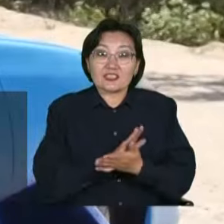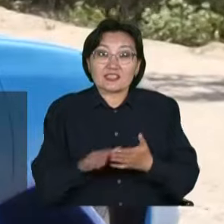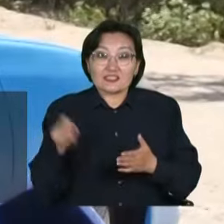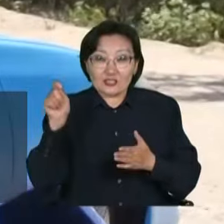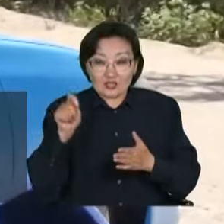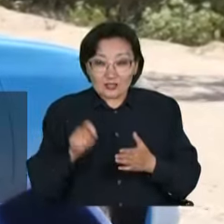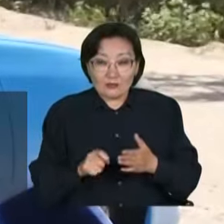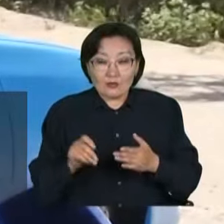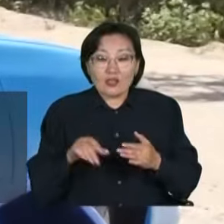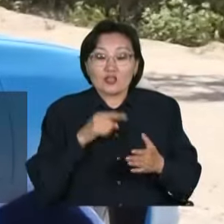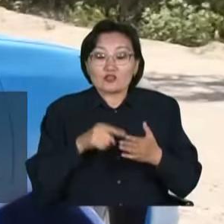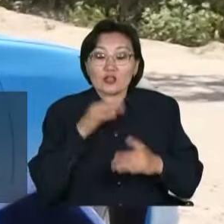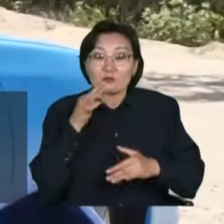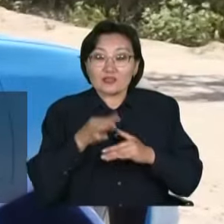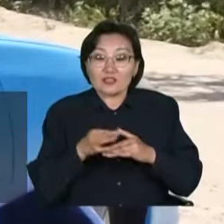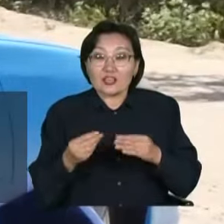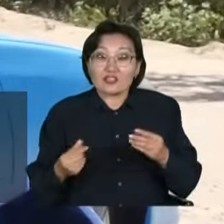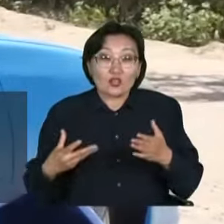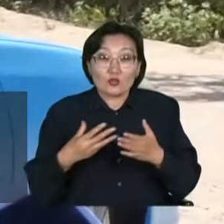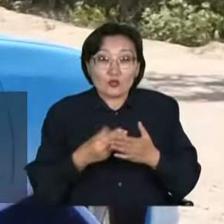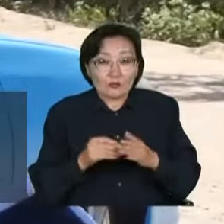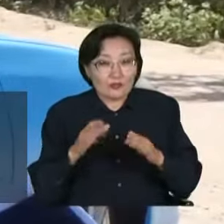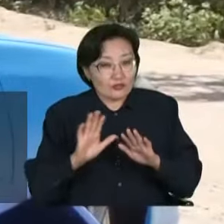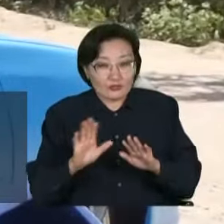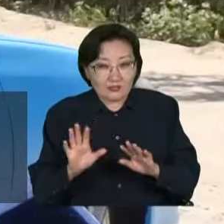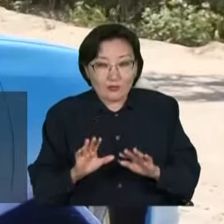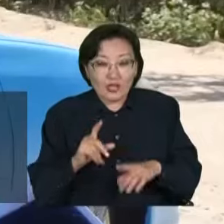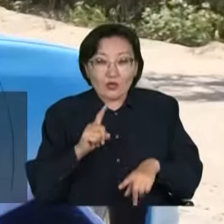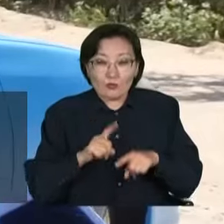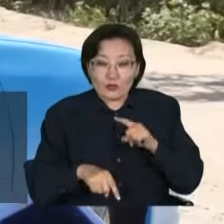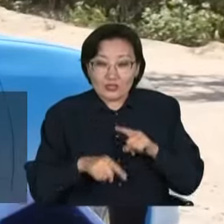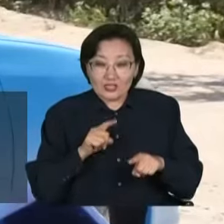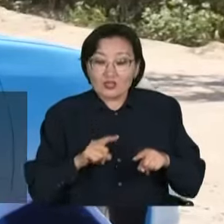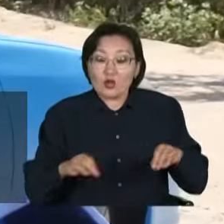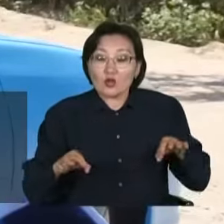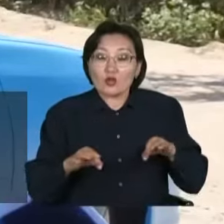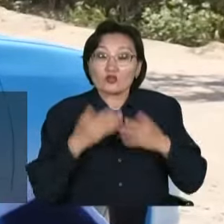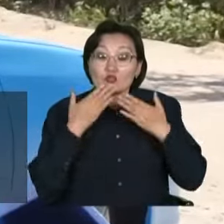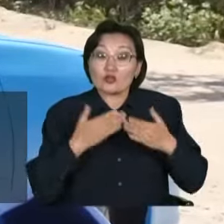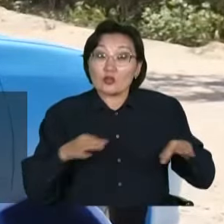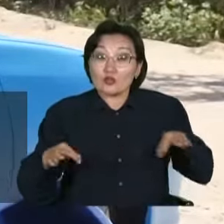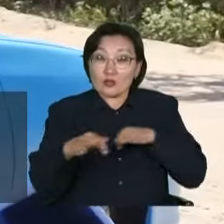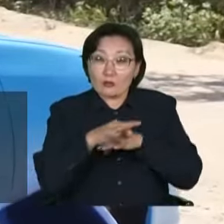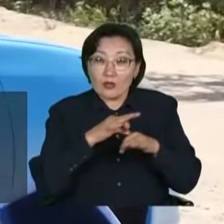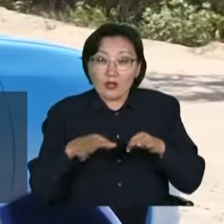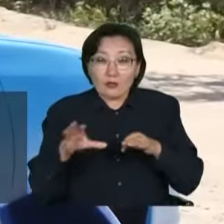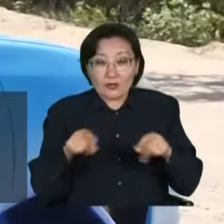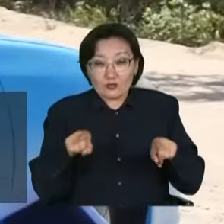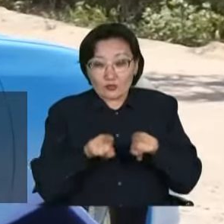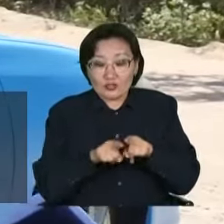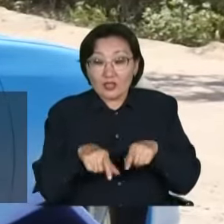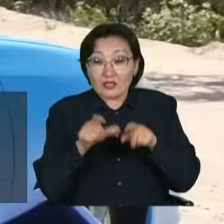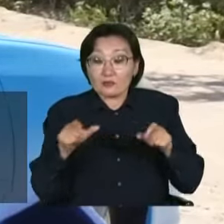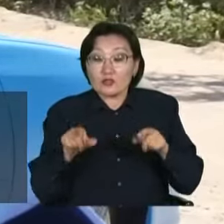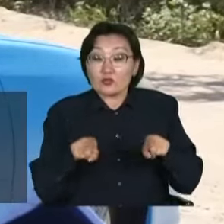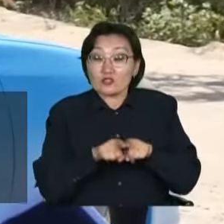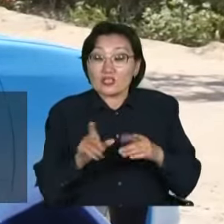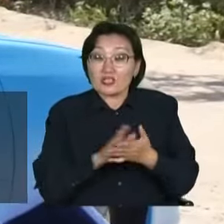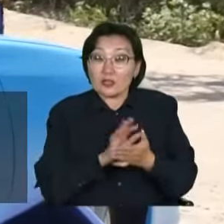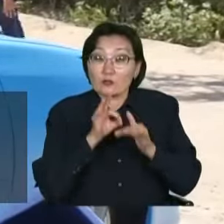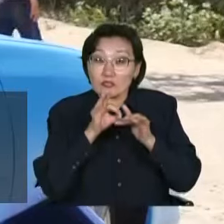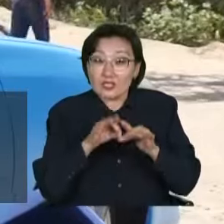сұрақтарға жауап бердім, тегін жеттім, ақша төлеймін ба дедім, жоқ, бермей ақ қойды, бұл патриот жоба болғандықтан, тұрғындардың бәрін осылай тегін жеткіземіз, бізге